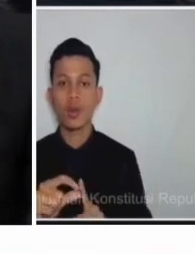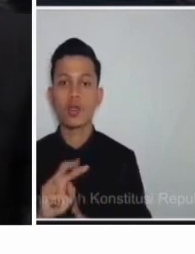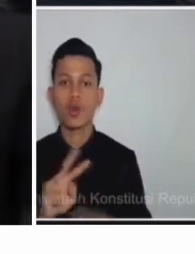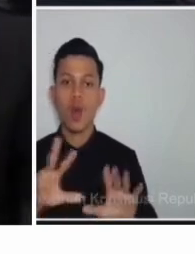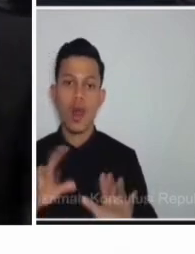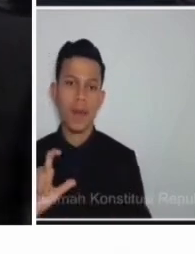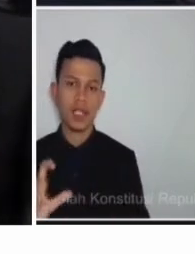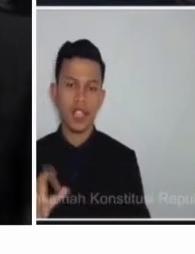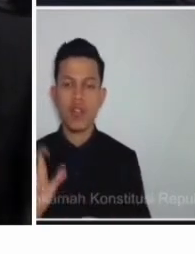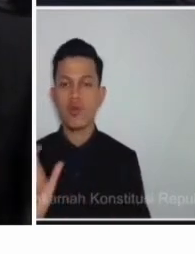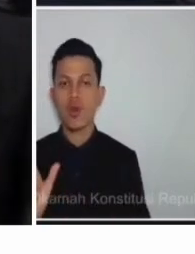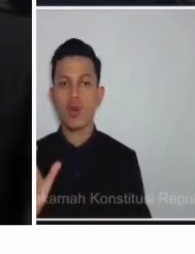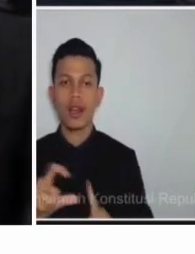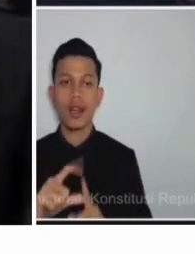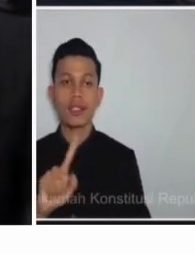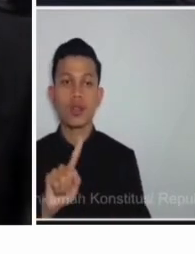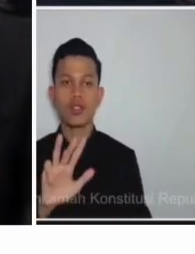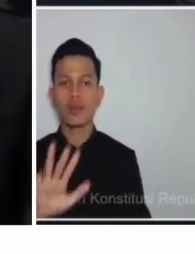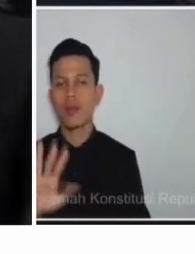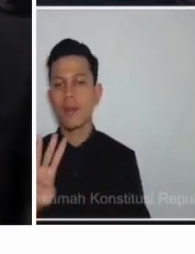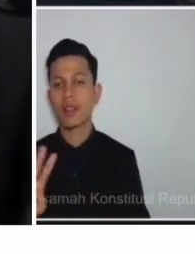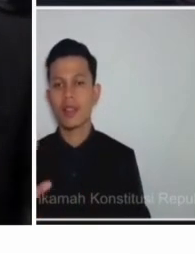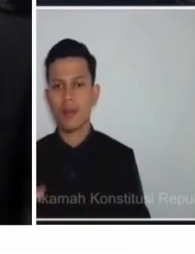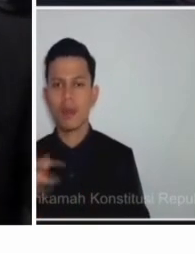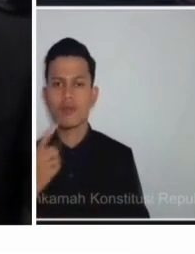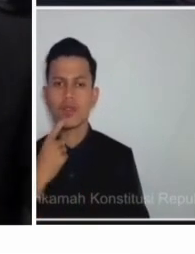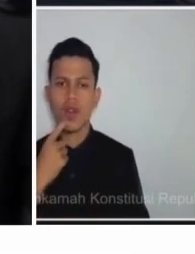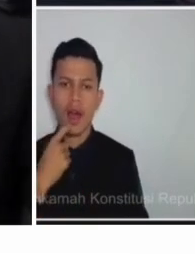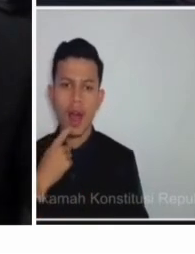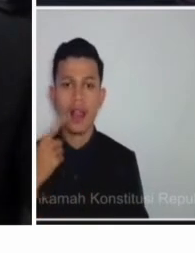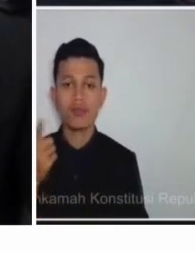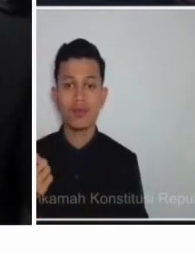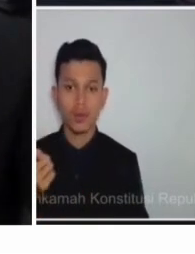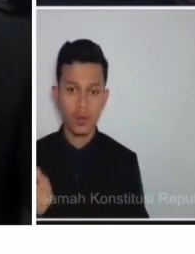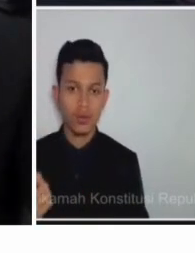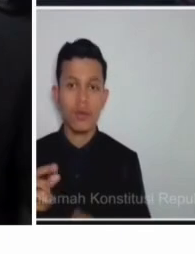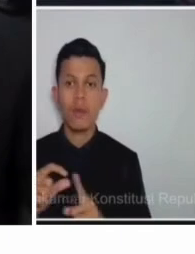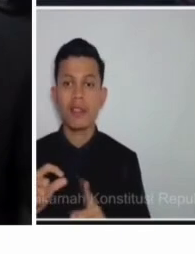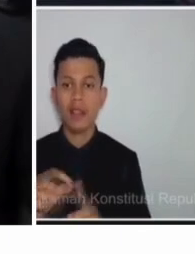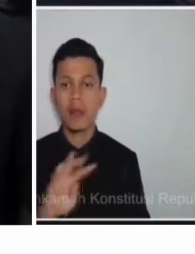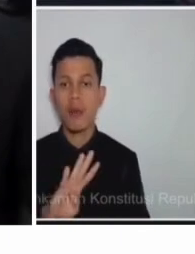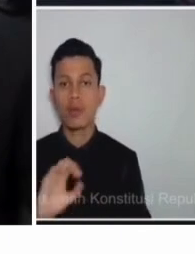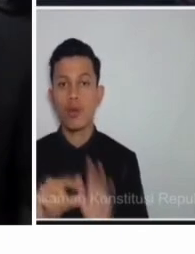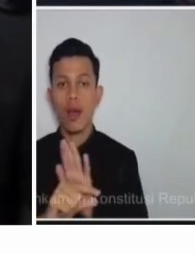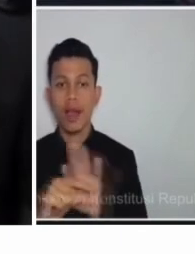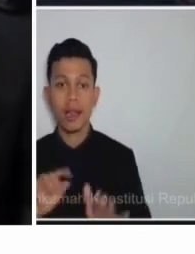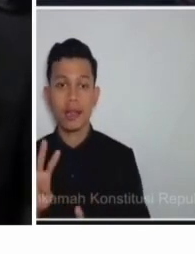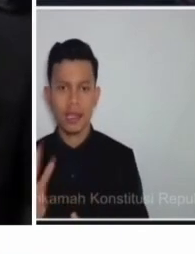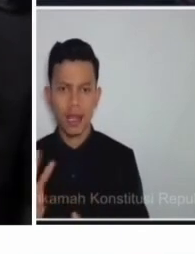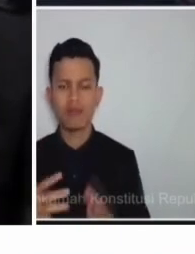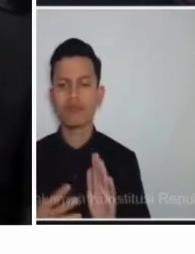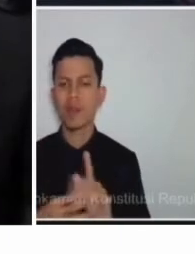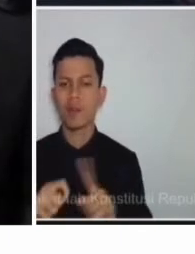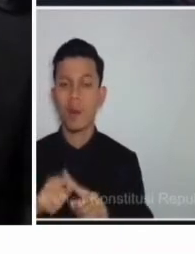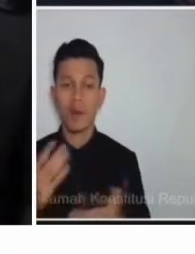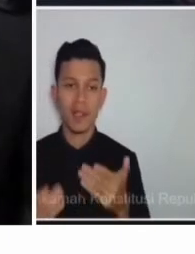tersebut kemudian dituangkan dalam pasal 1 ayat 3 yang berbunyi bahwa Indonesia adalah negara hukum kemudian di ayat